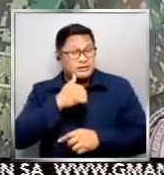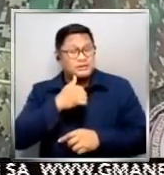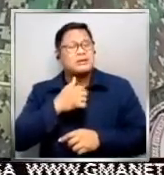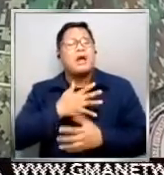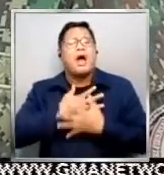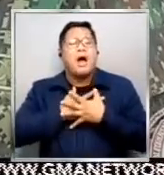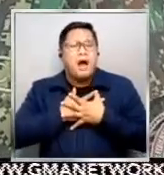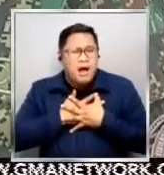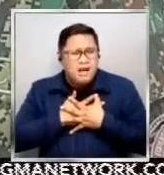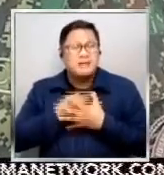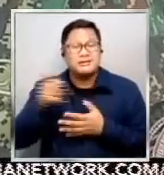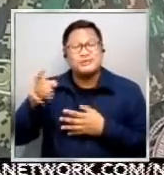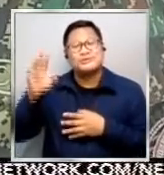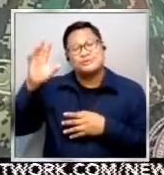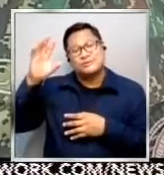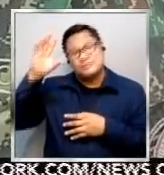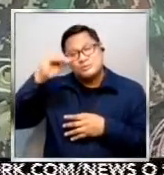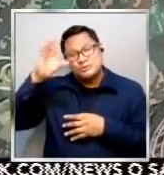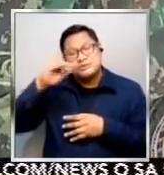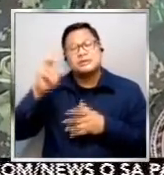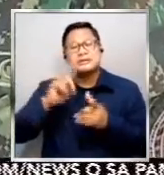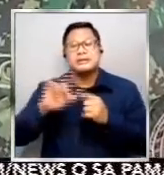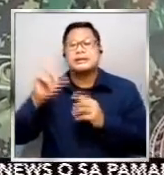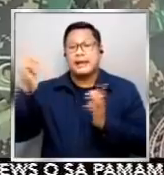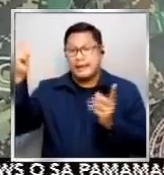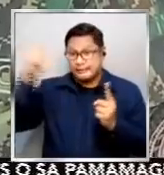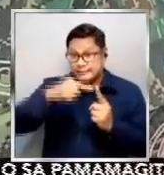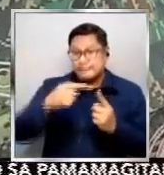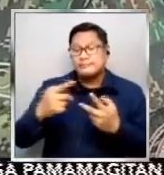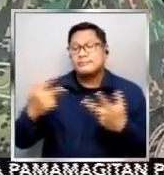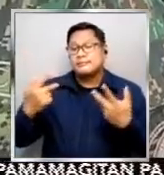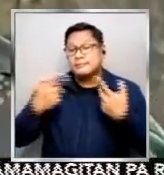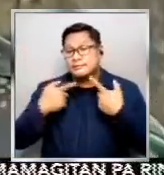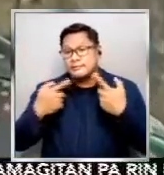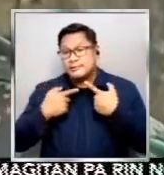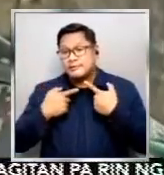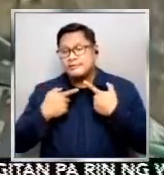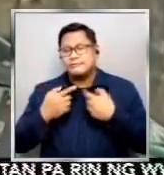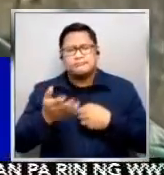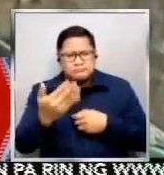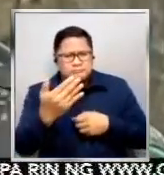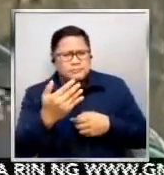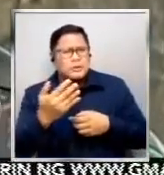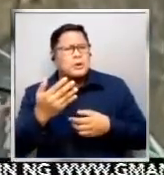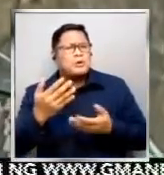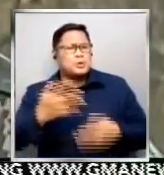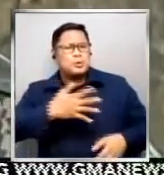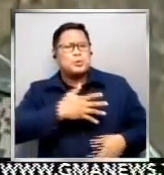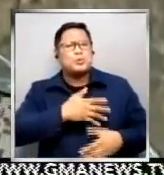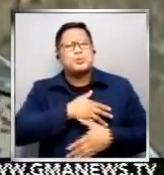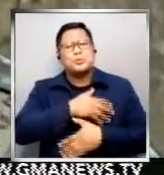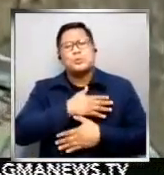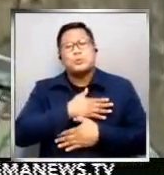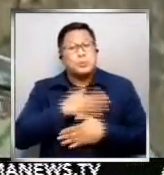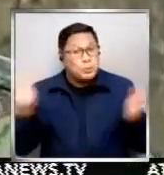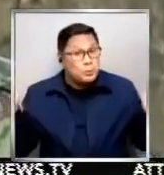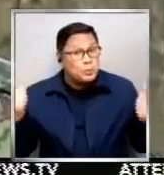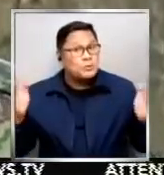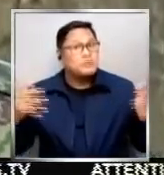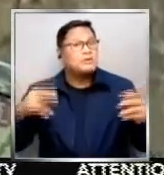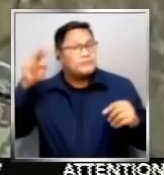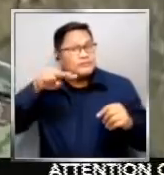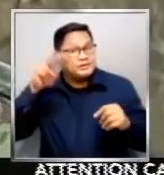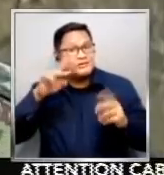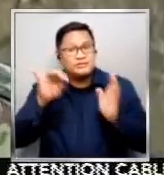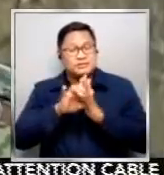suspect hanggat sa hiningan po siya ngayon ng maselang na video, tinatakot siya na kapag hindi siya maggawa ng